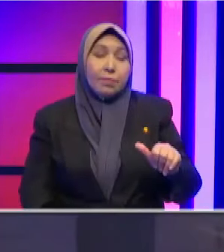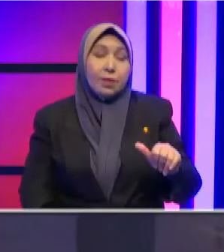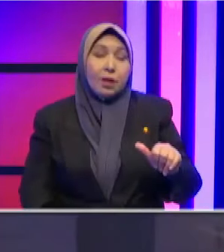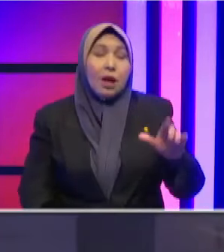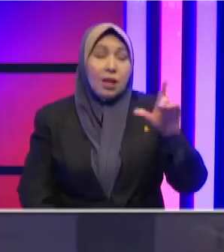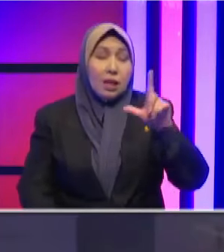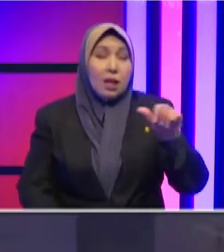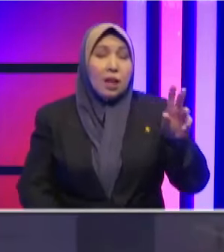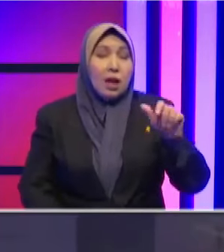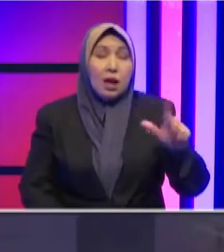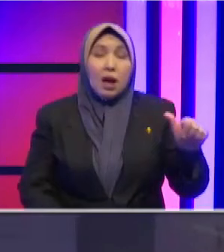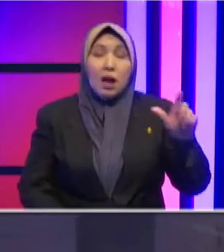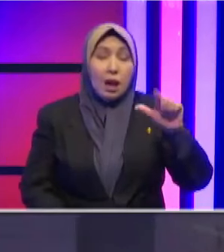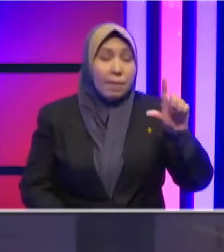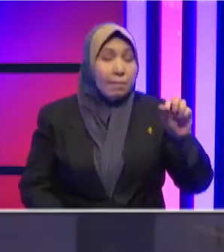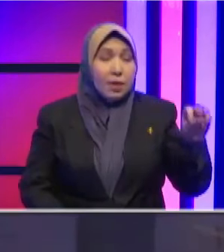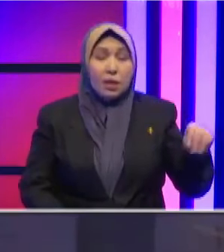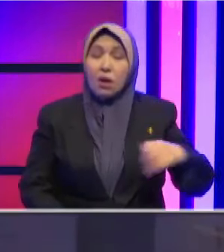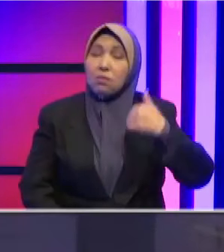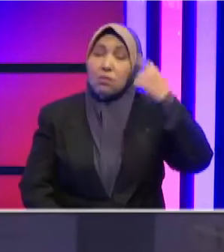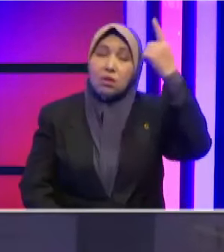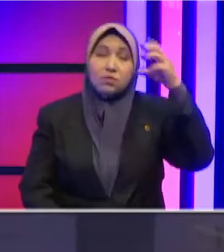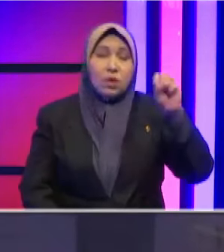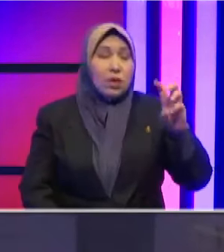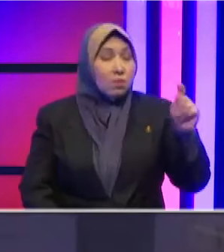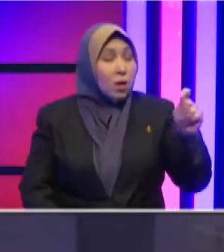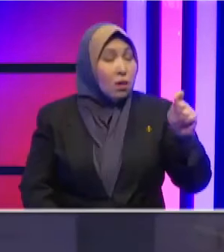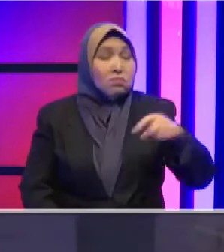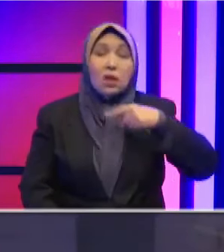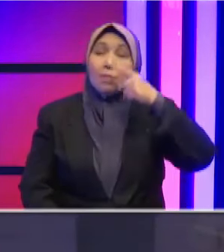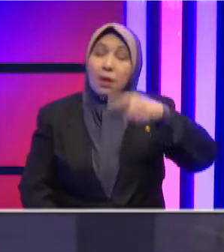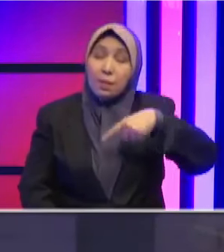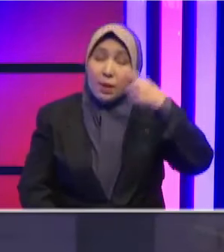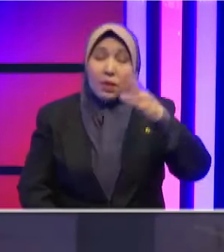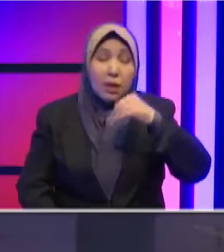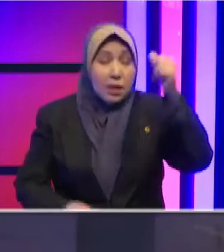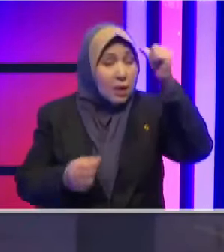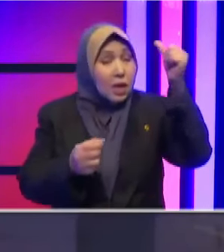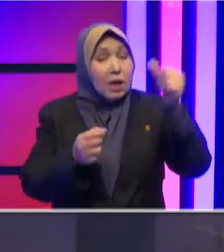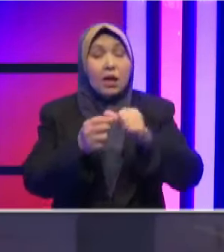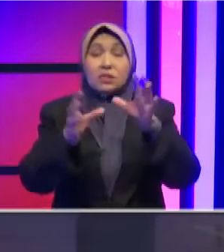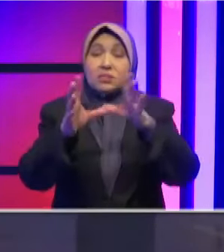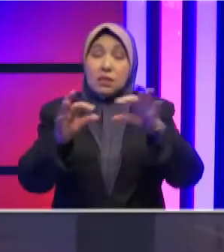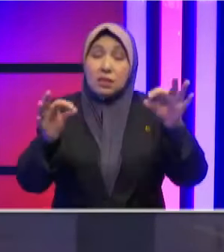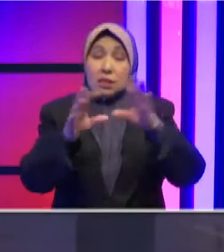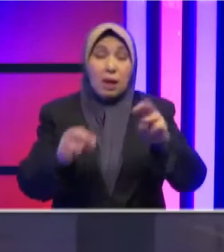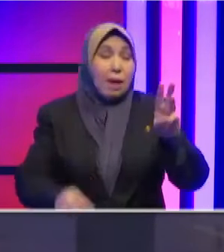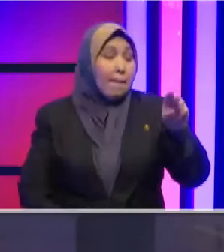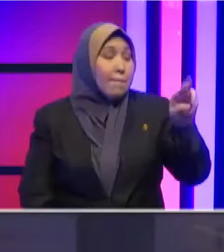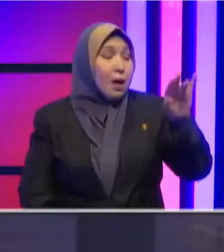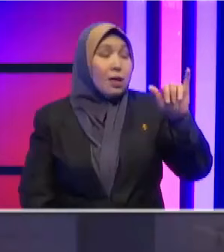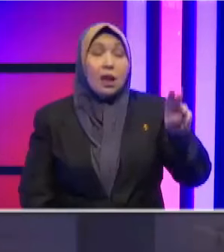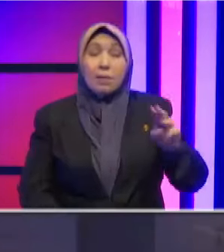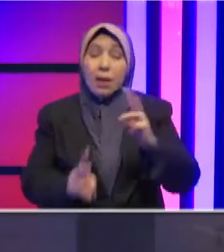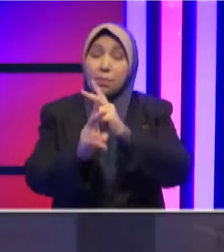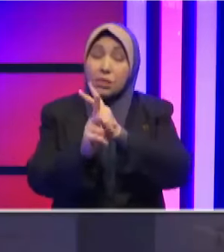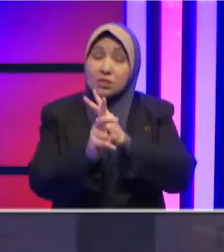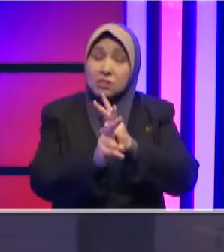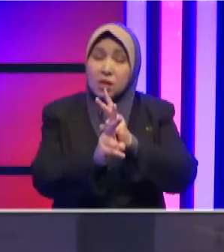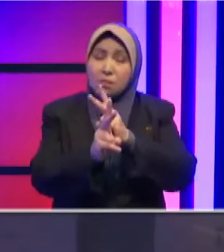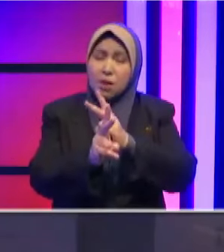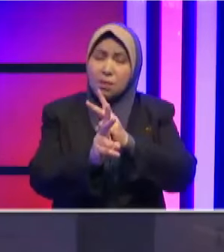min5a janin Allah subhanahu wa ta'ala berfirman Dan ingatlah kisah Maryam yang memelihara